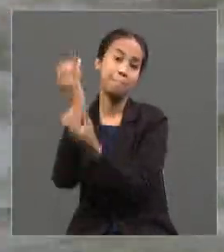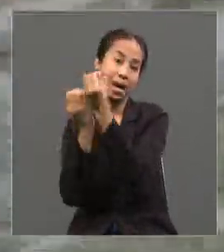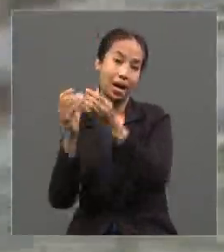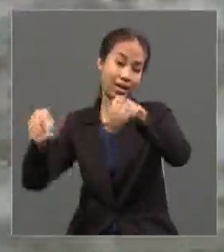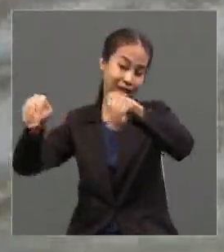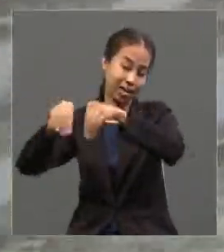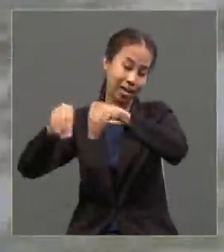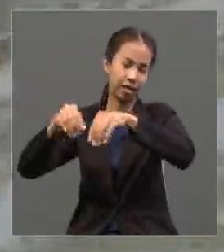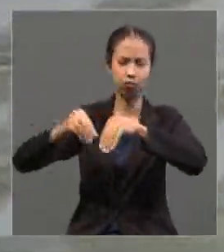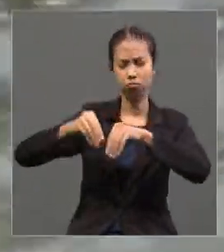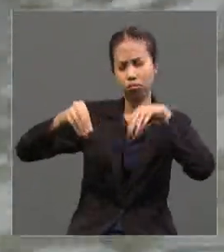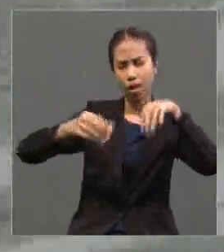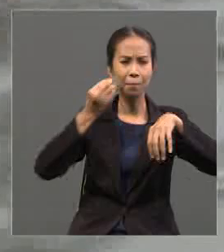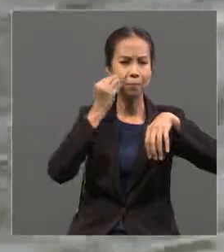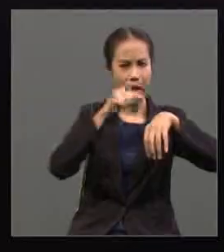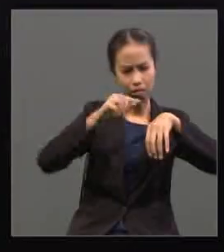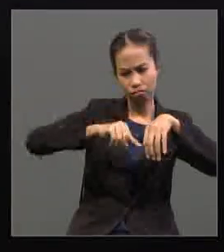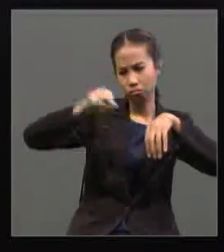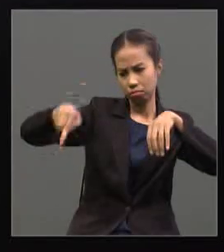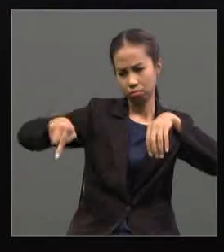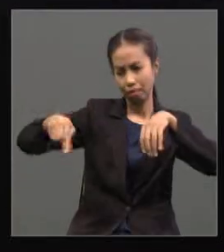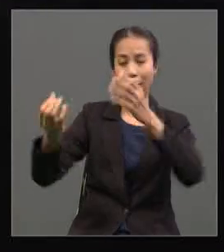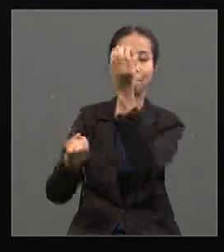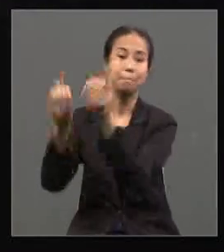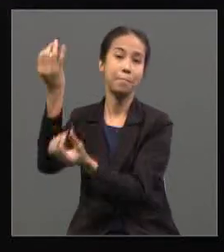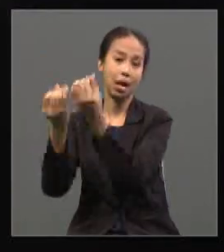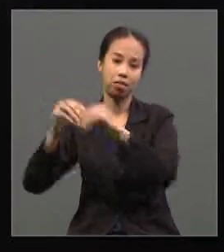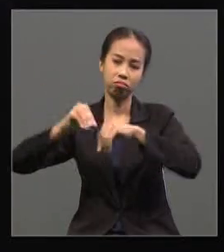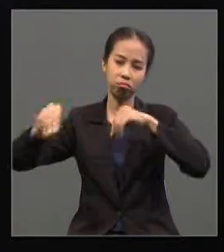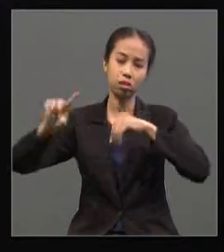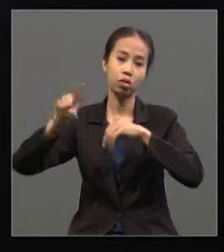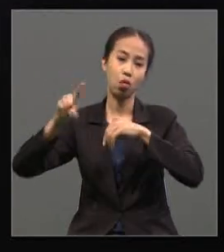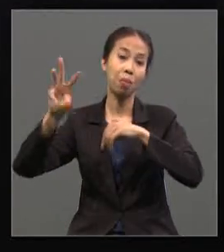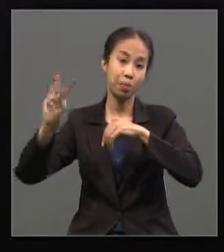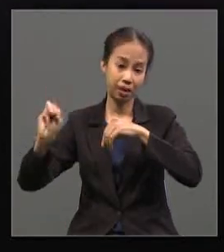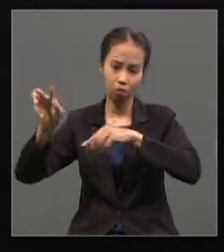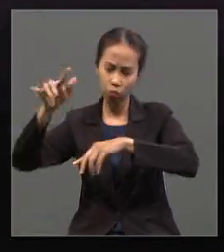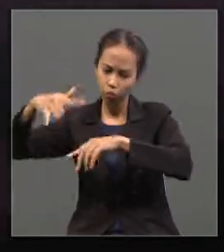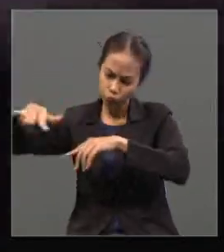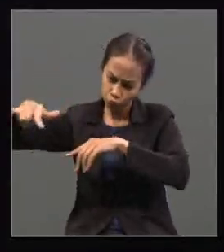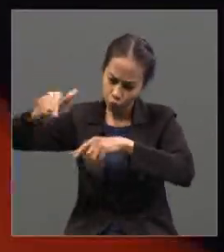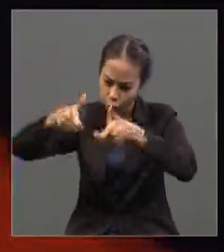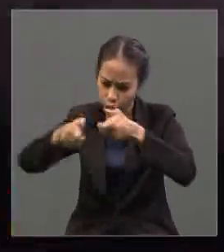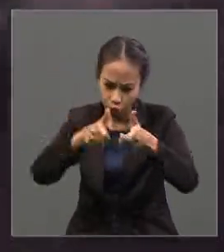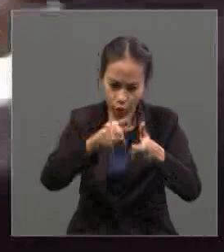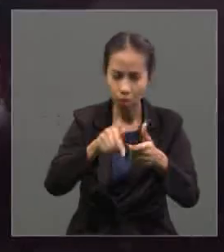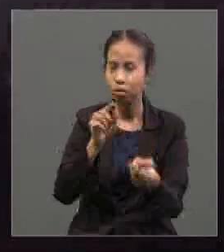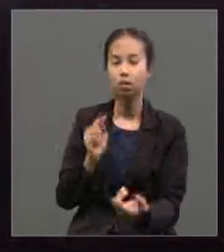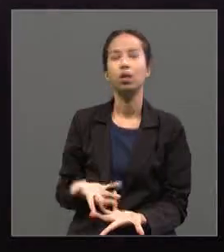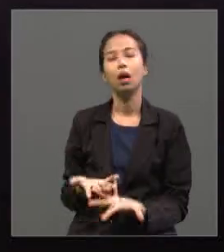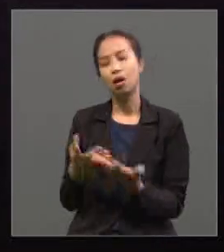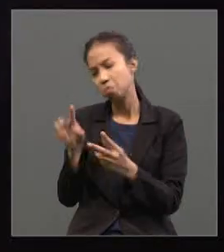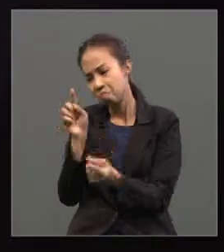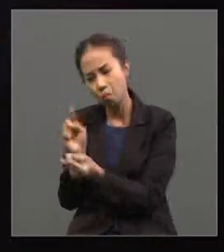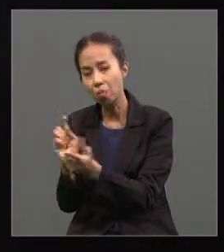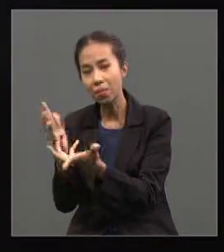นระยะห่างจากบ้านของน้องเนี่ยประมาณ100เมตรด้วยกันแต่ก็ไม่เจอเด็กนะคะนอกจากนี้พิสูจน์หลักฐานก็ไปพบค่ะคราบเ